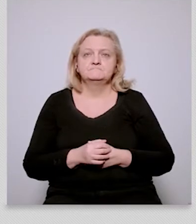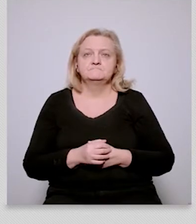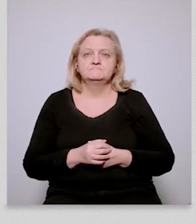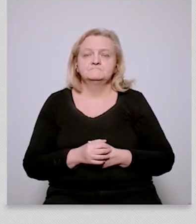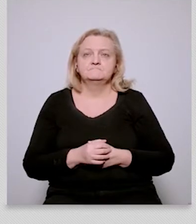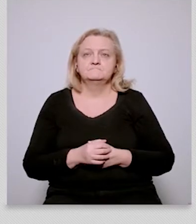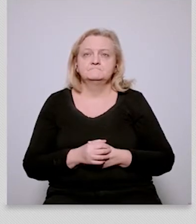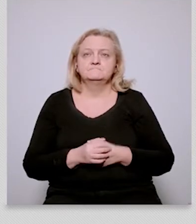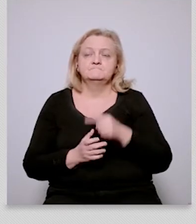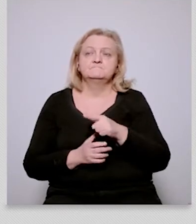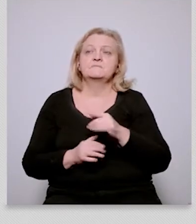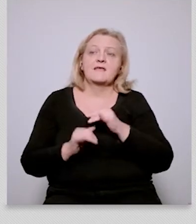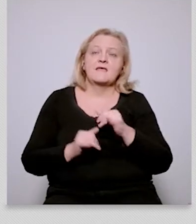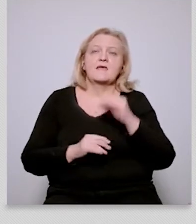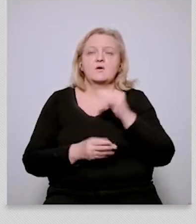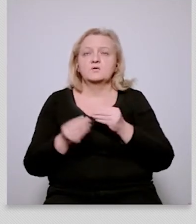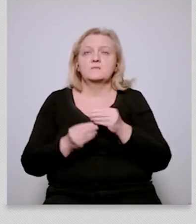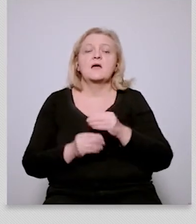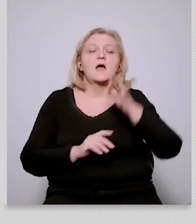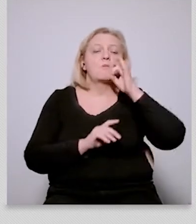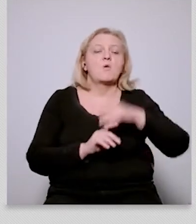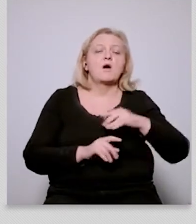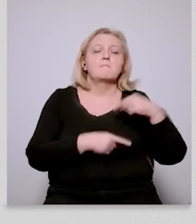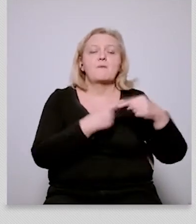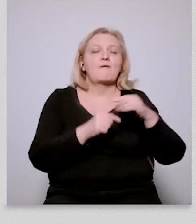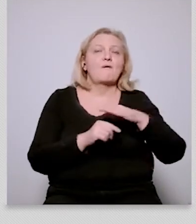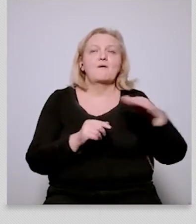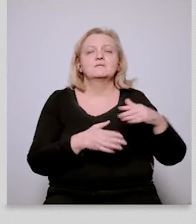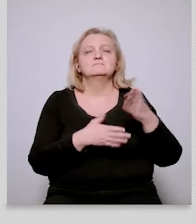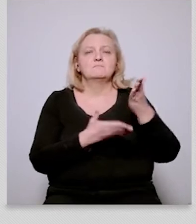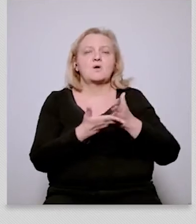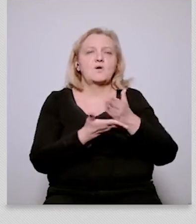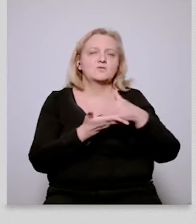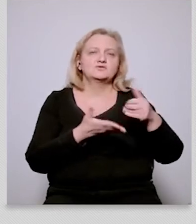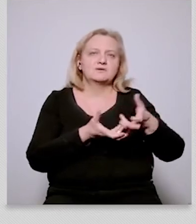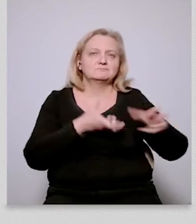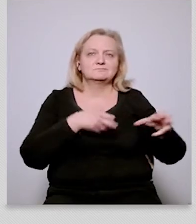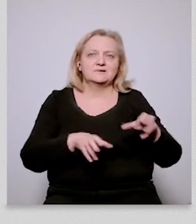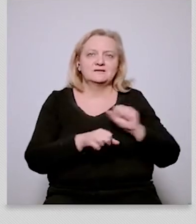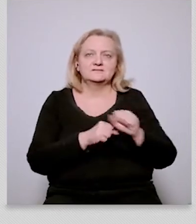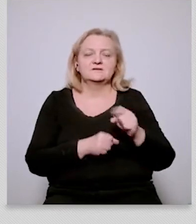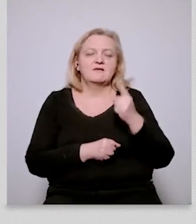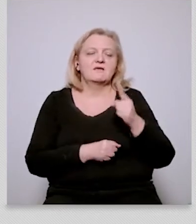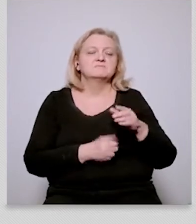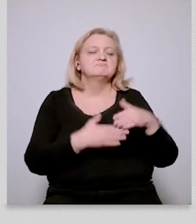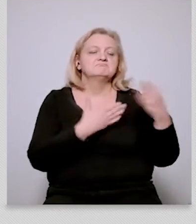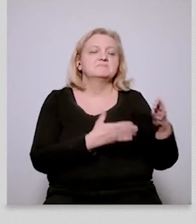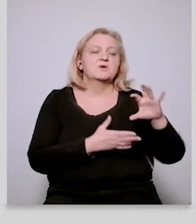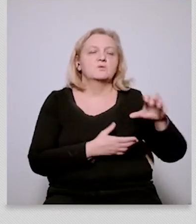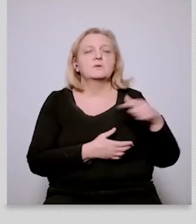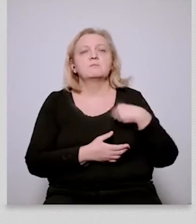są siłę ekonomiczną a potem jest najmłodsze pokolenie które jest podzielone z jednej strony nie chce